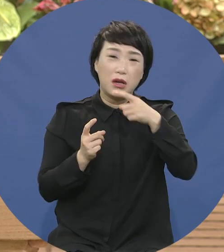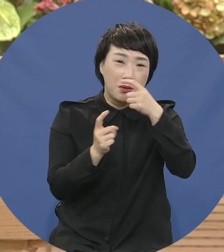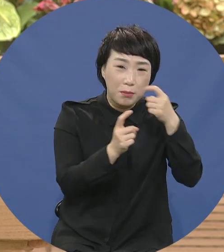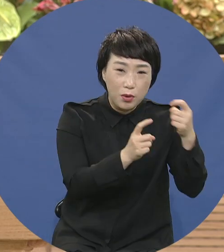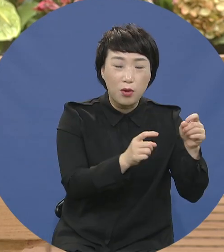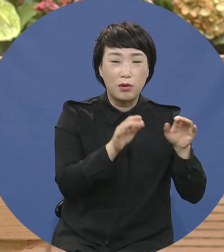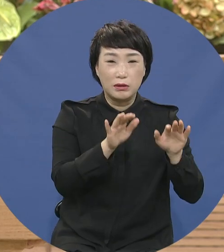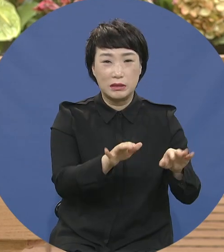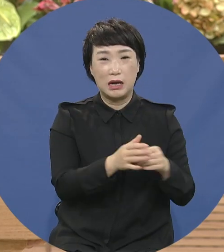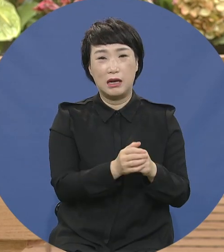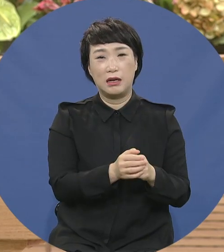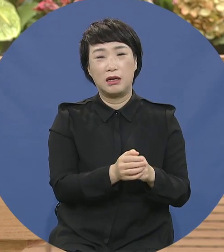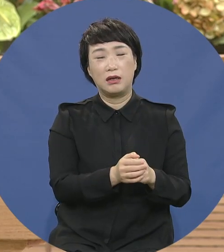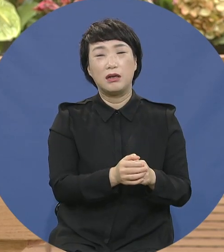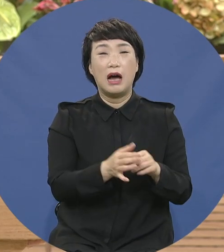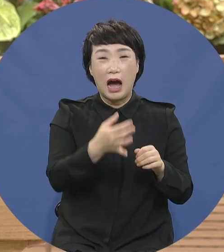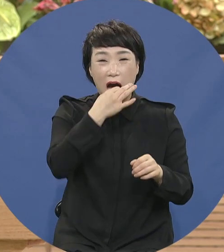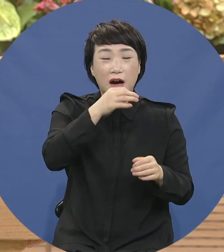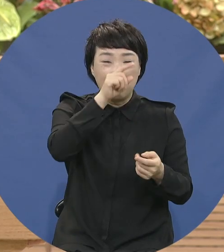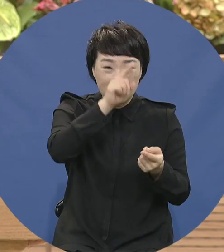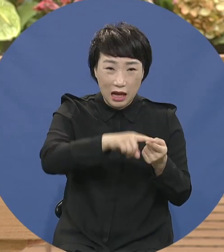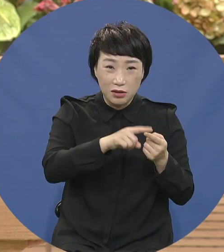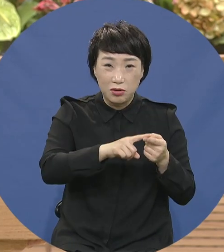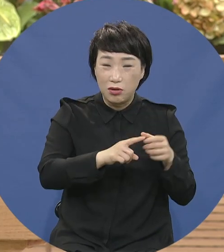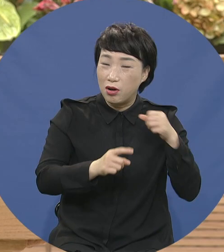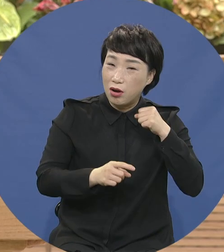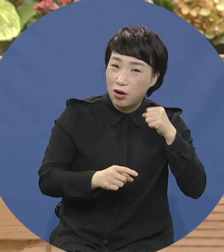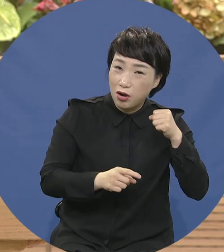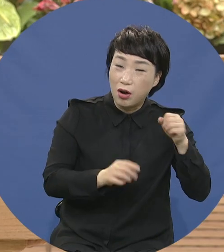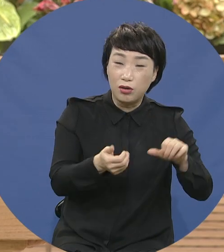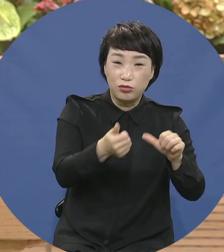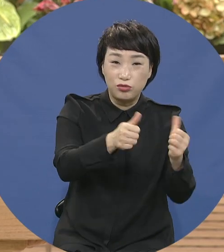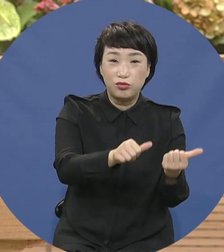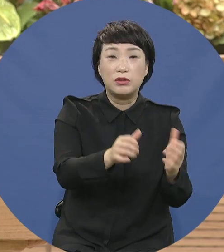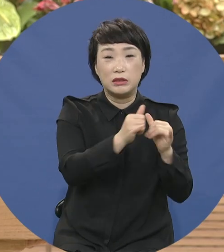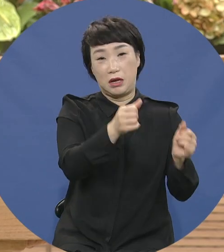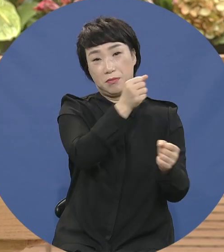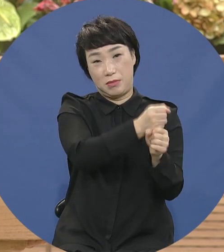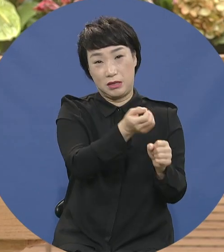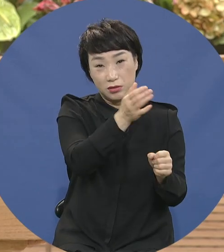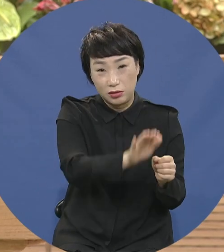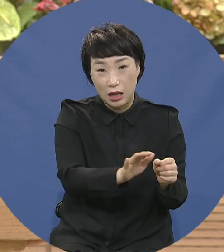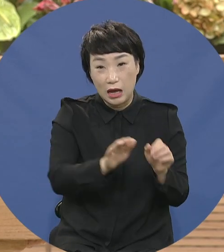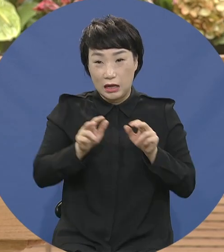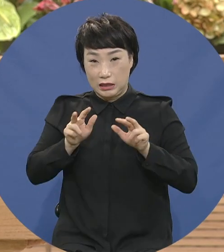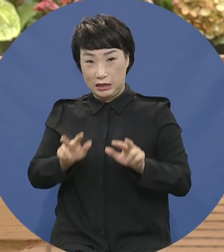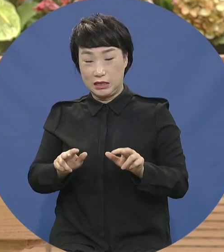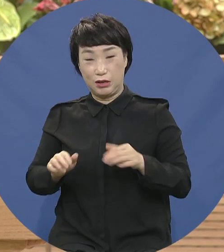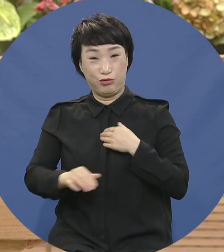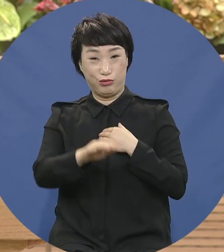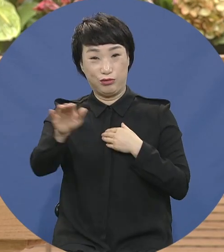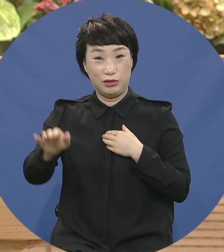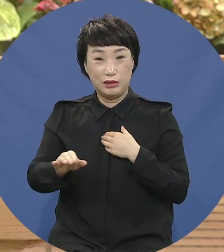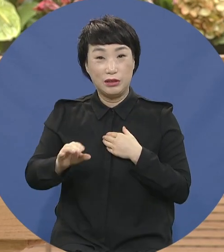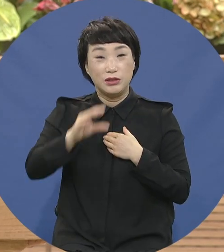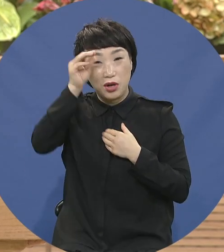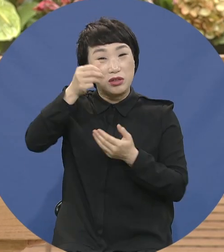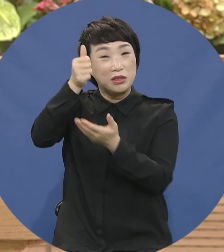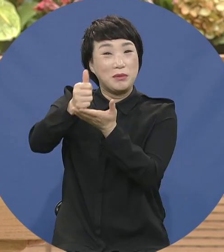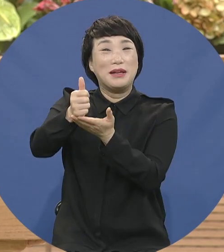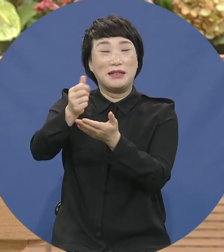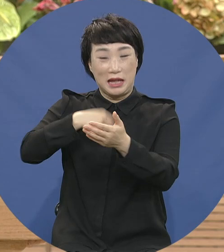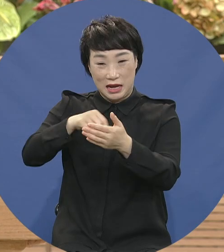미혹하여 정욕의 동아줄로 만들어 정령 죽을 자를 만들었지만 이제는 성령이 내